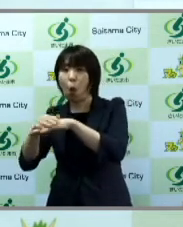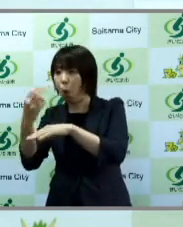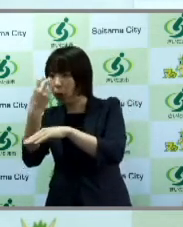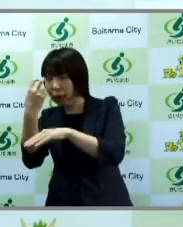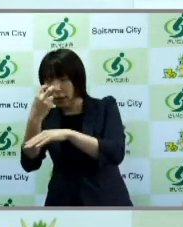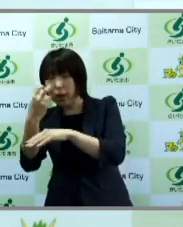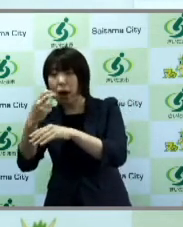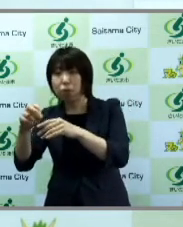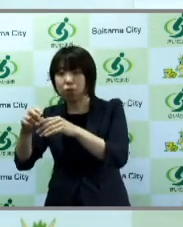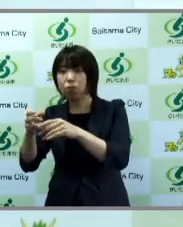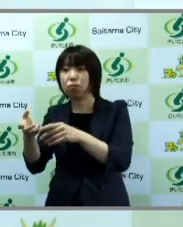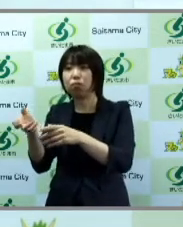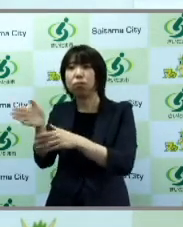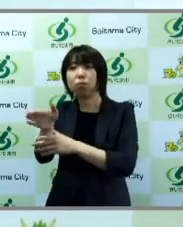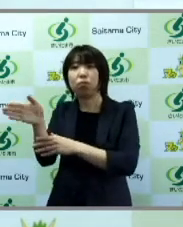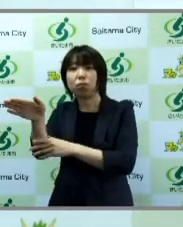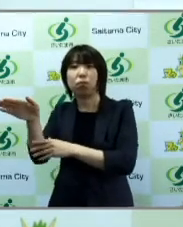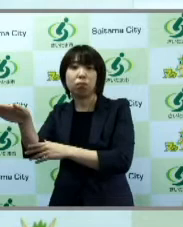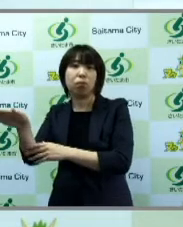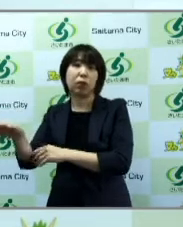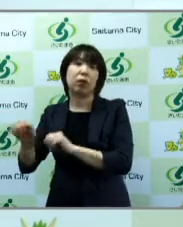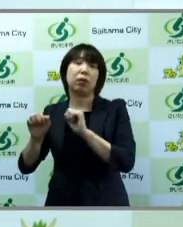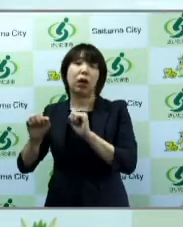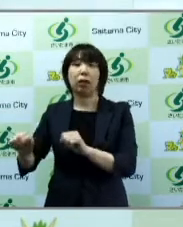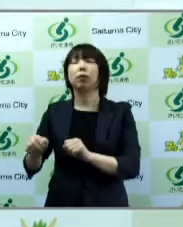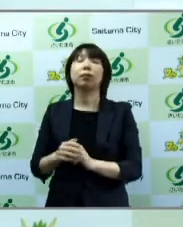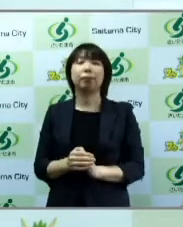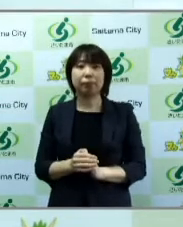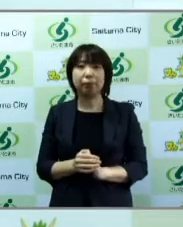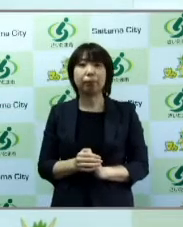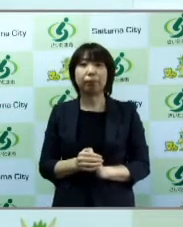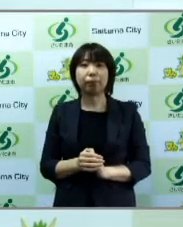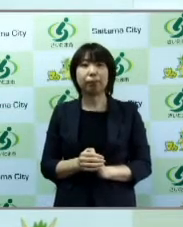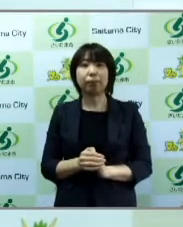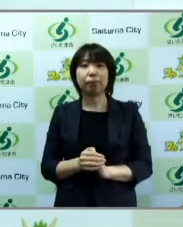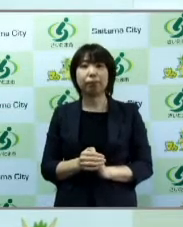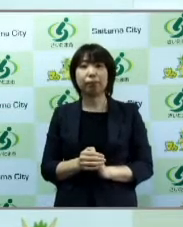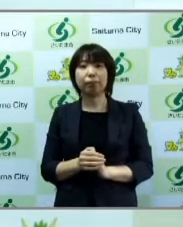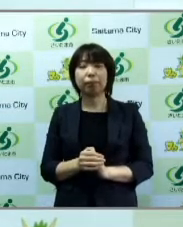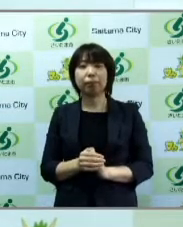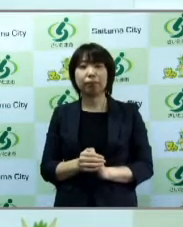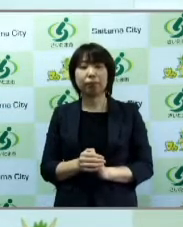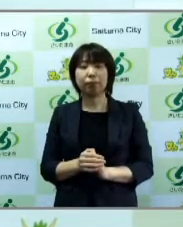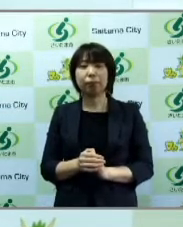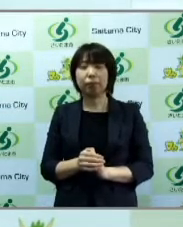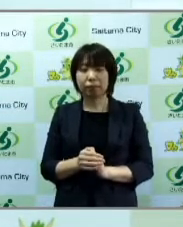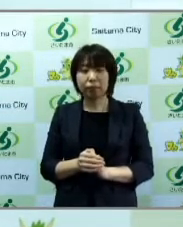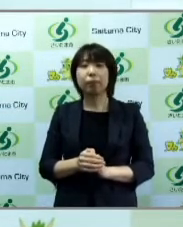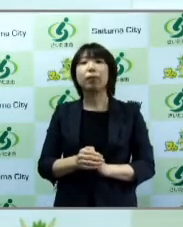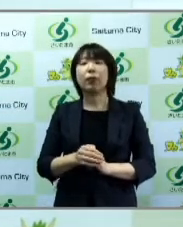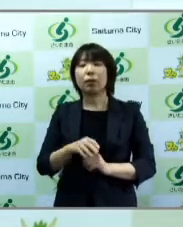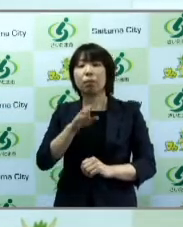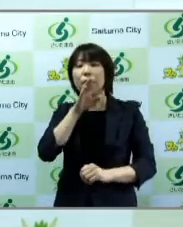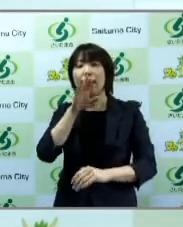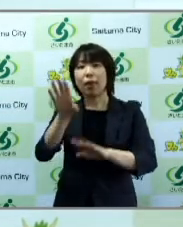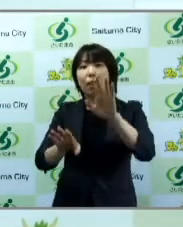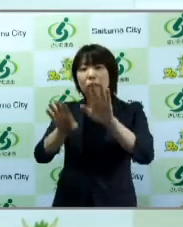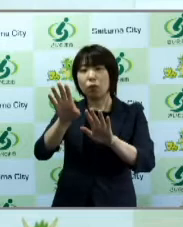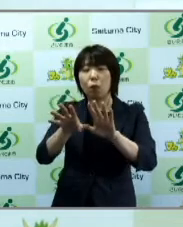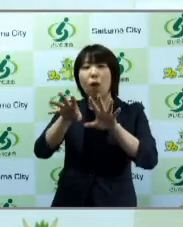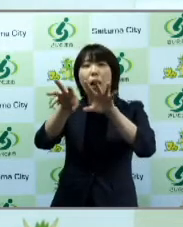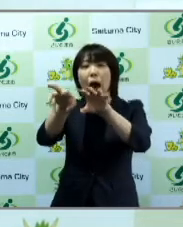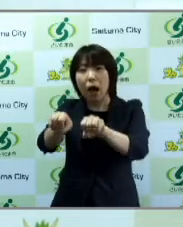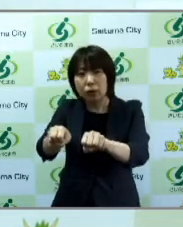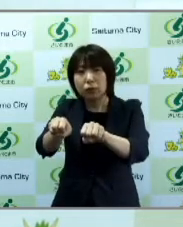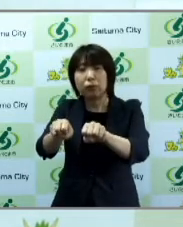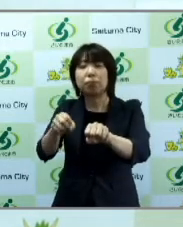り、まあ、保健所がですねやはり、きっちりとその辺の現状を把握をして、そういった体制対策を